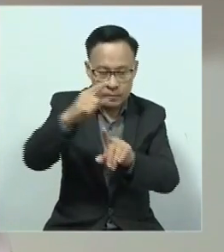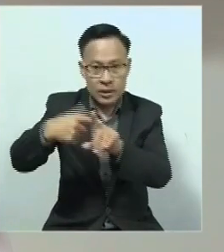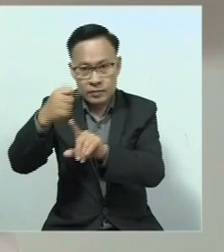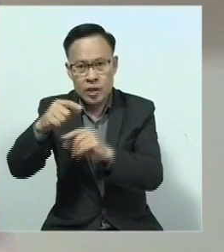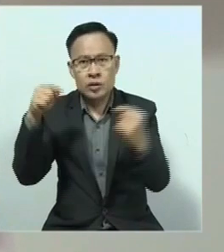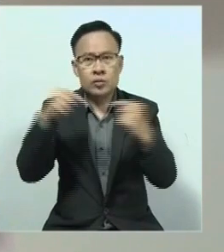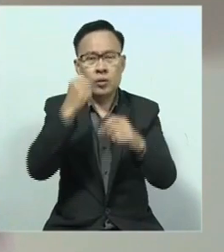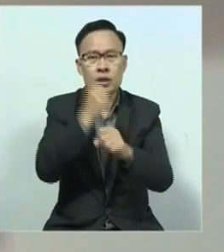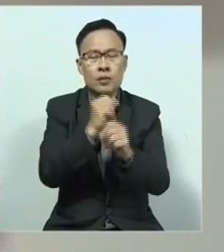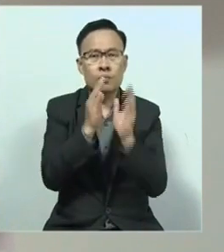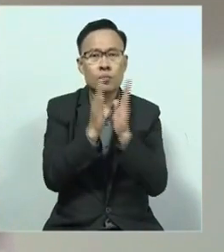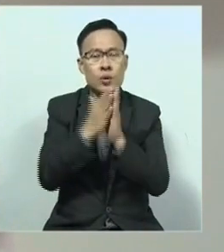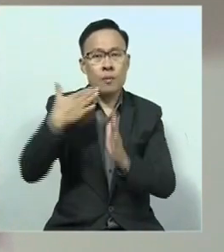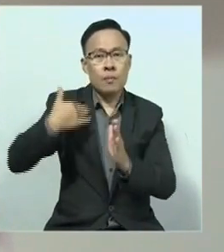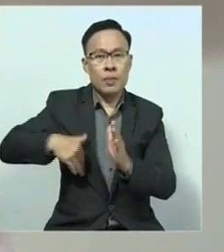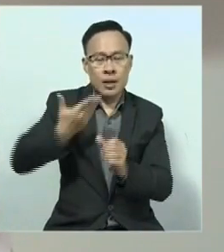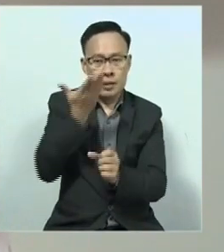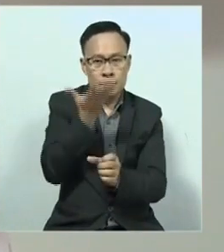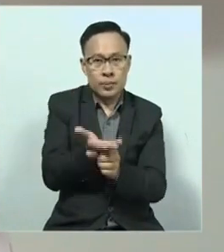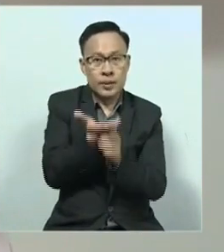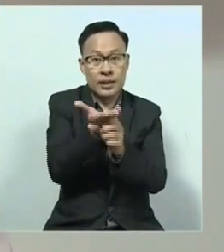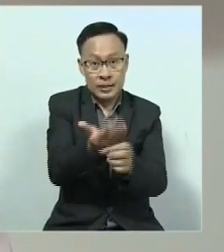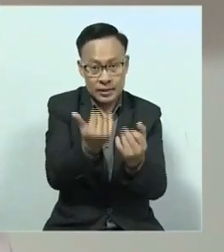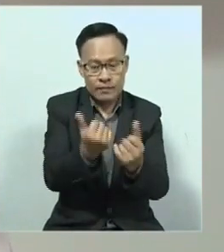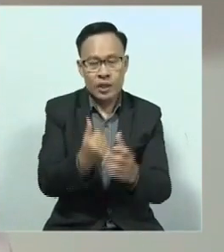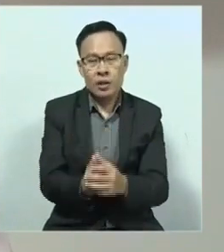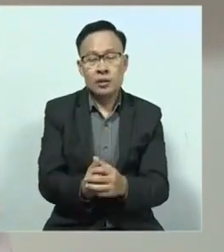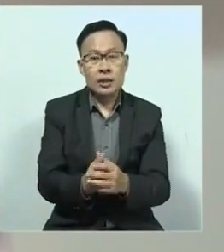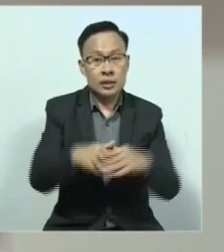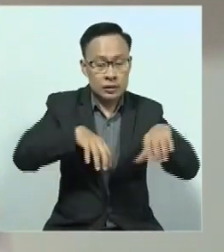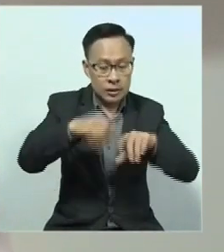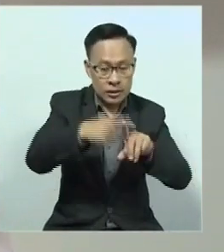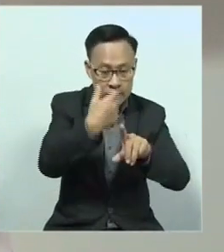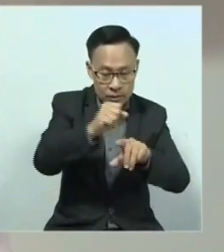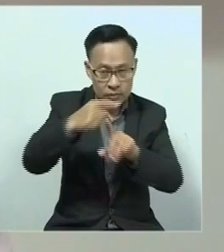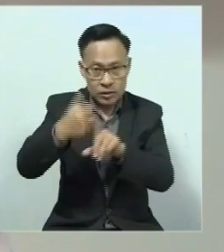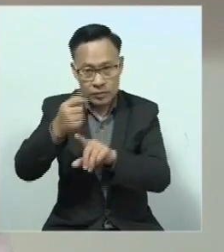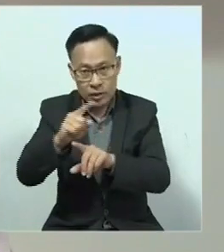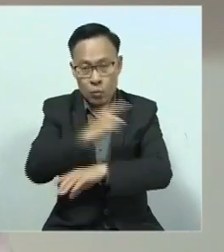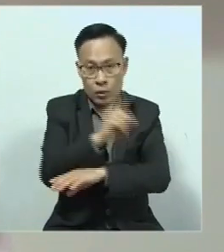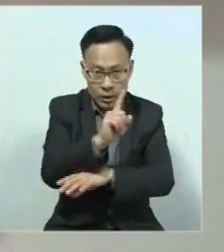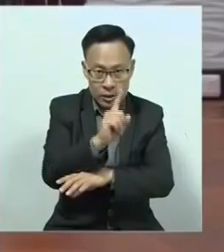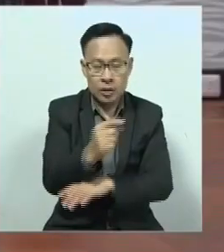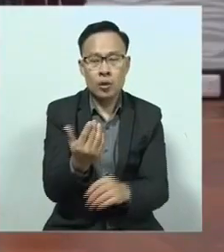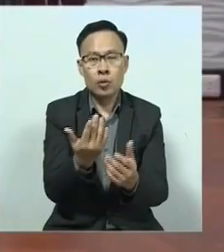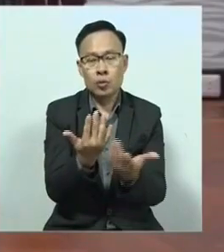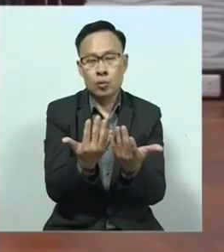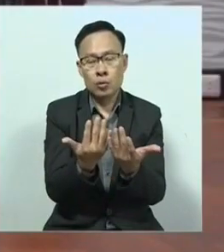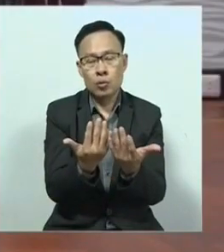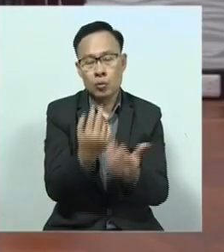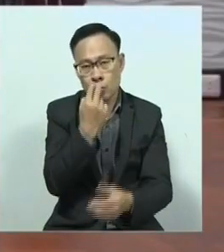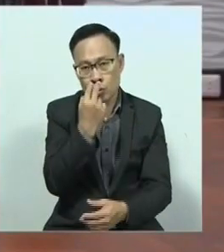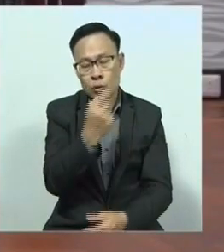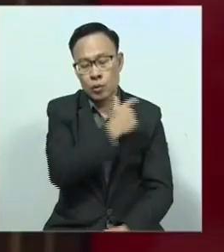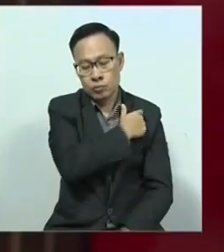ฐินแต่เมื่อไหร่นั้นนะก็แล้วแต่จะทรงพระกรุณาโปรดเกล้าโปรดกระหม่อมว่าจะกดเวลาใดนะครับ ในส่วนของขบ